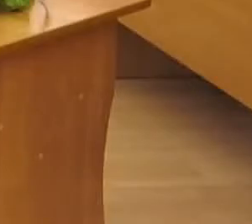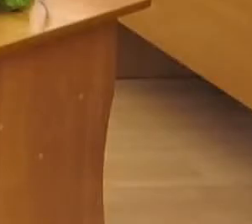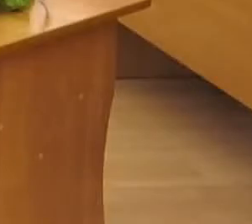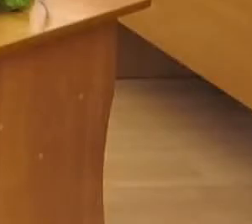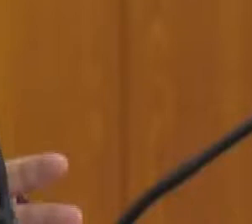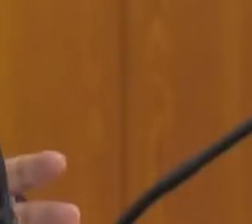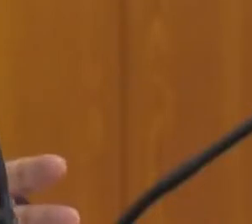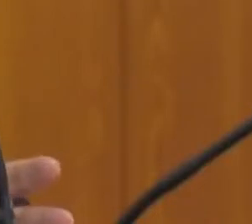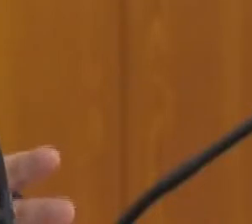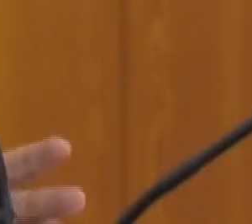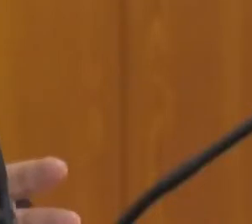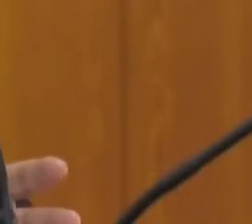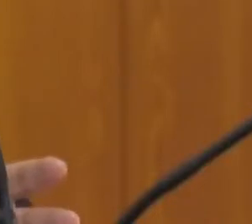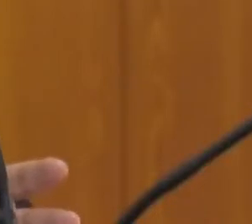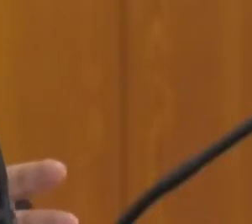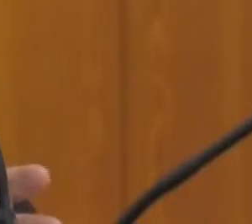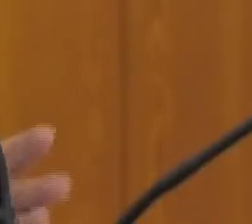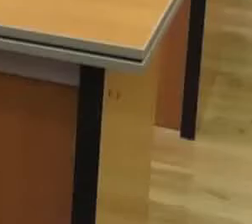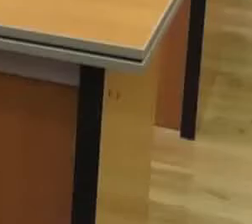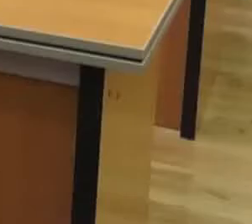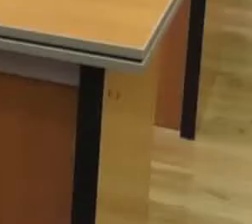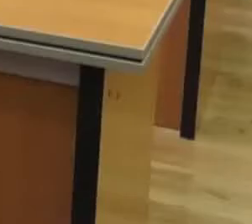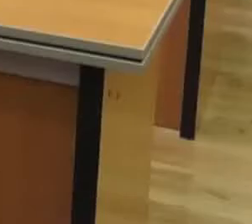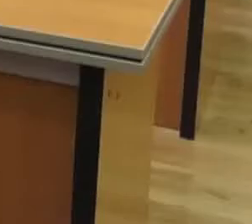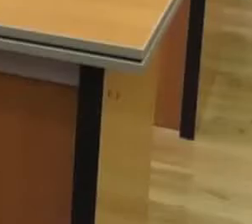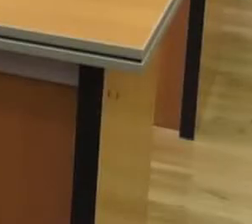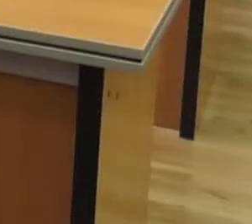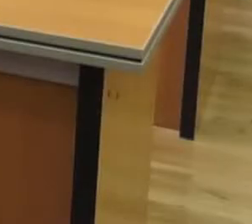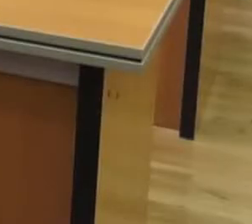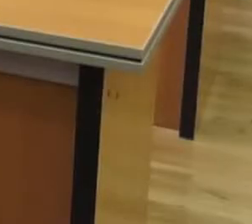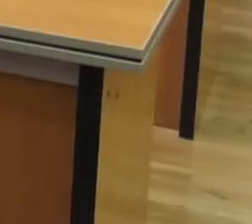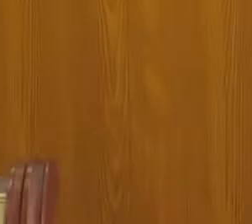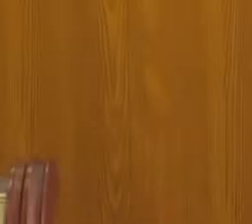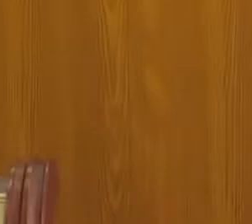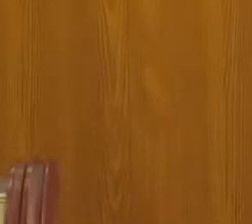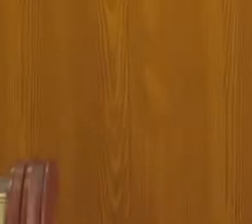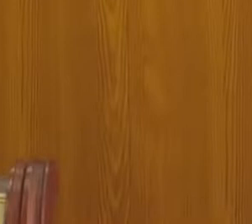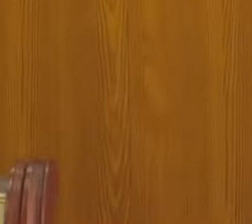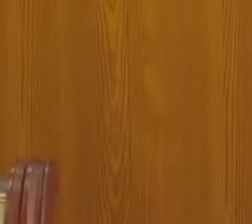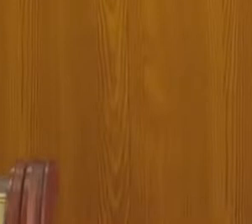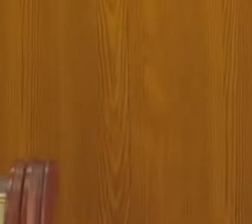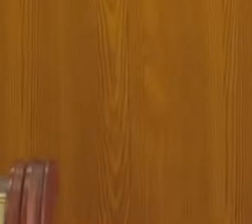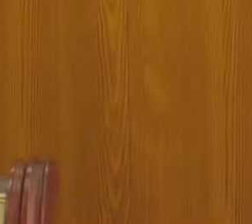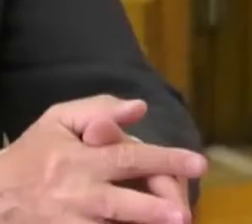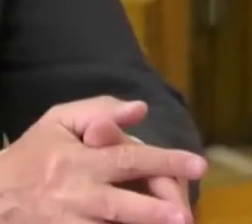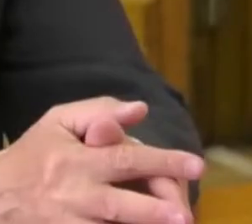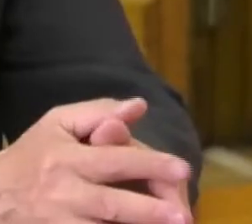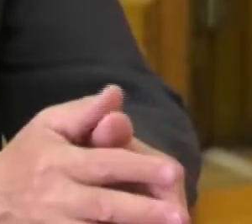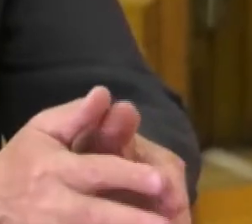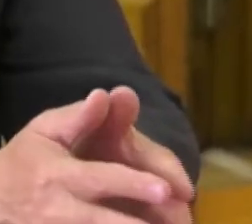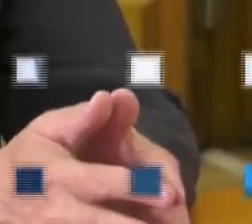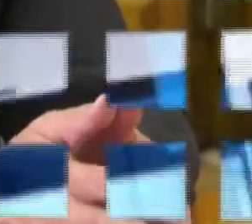В Семее назначен новый аким. Сегодня глава региона Даниил Ахметов представил депутатам и общественности города